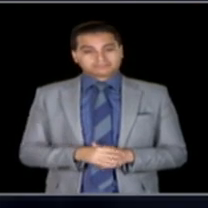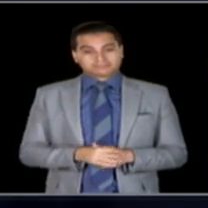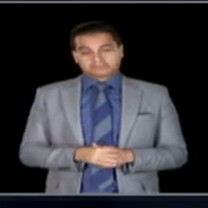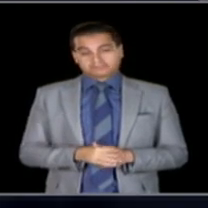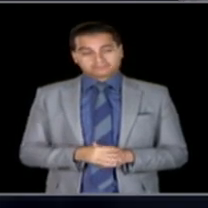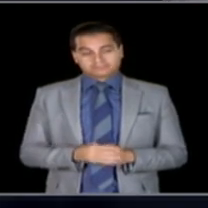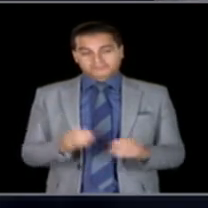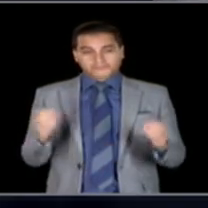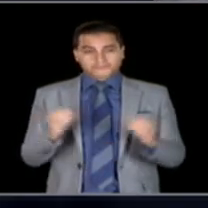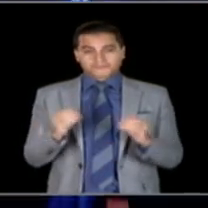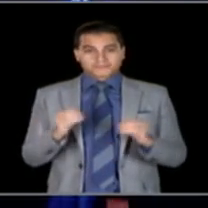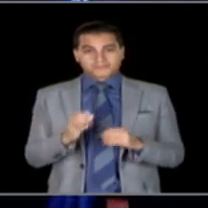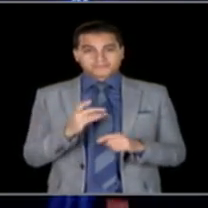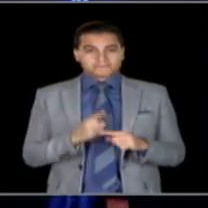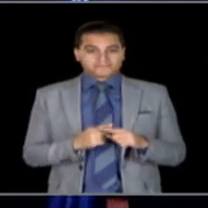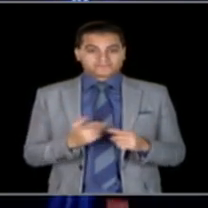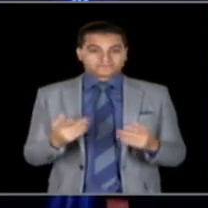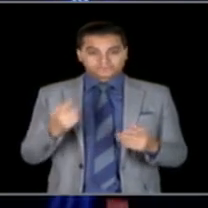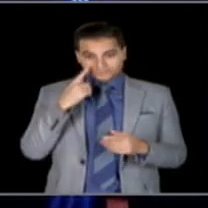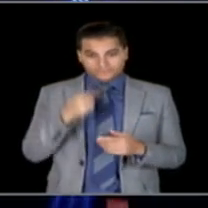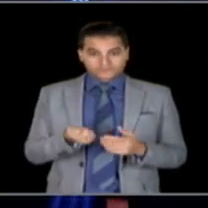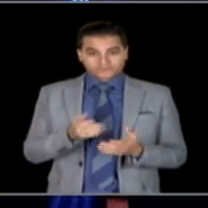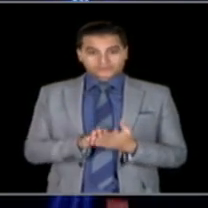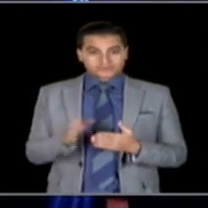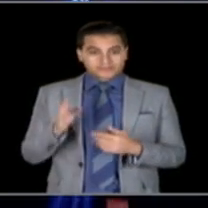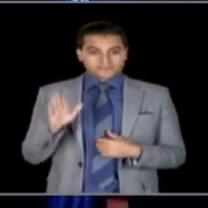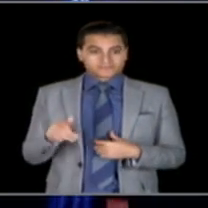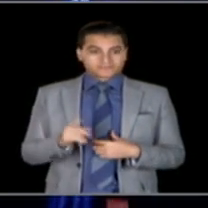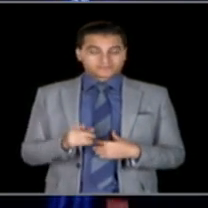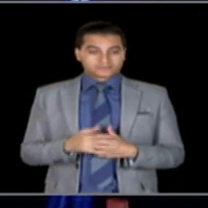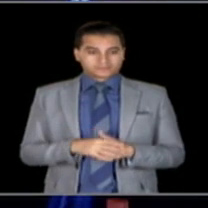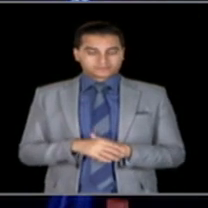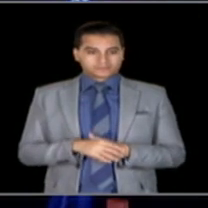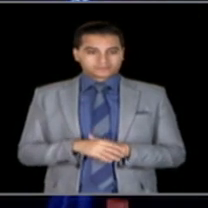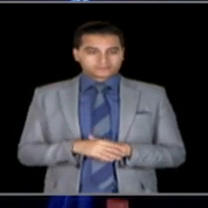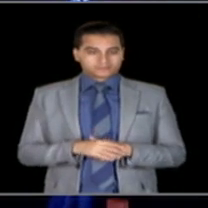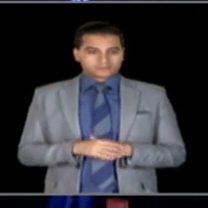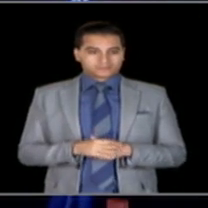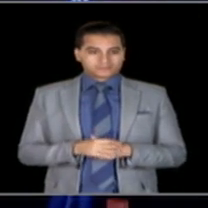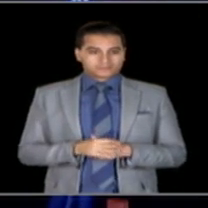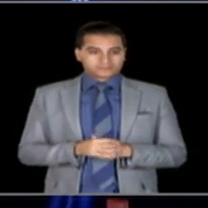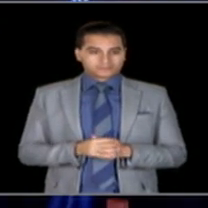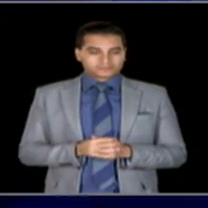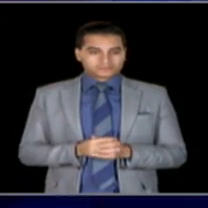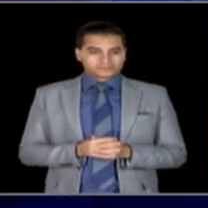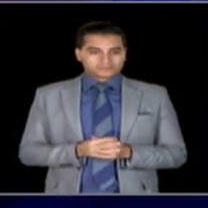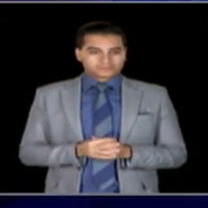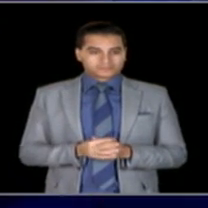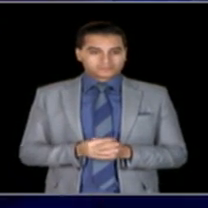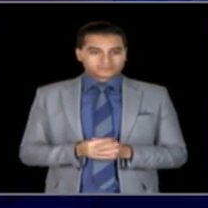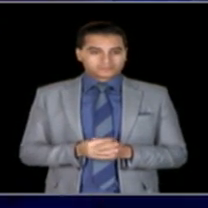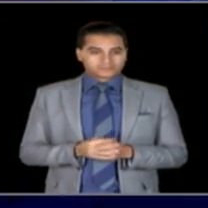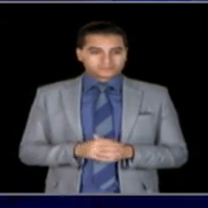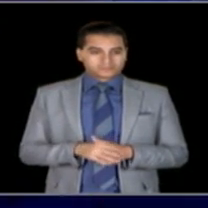ما فيش إجابة. فريق النيل في إجابة ولا فيش إجابة؟ في إجابتك دوسي على البازر. ابتسام